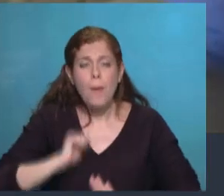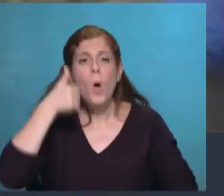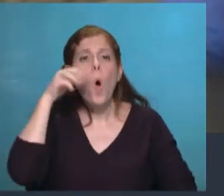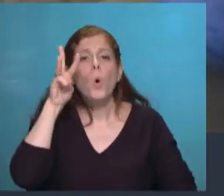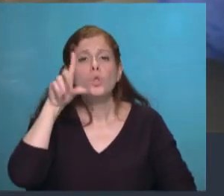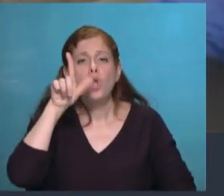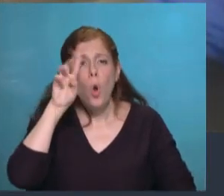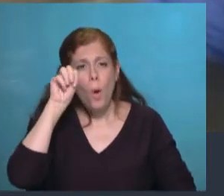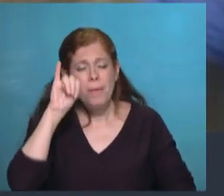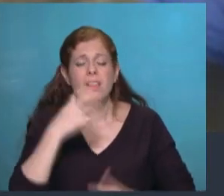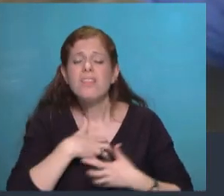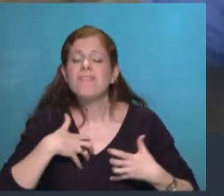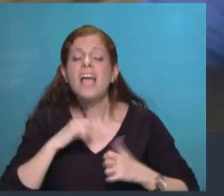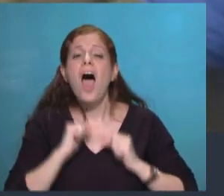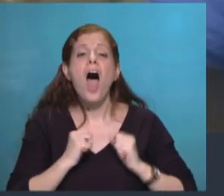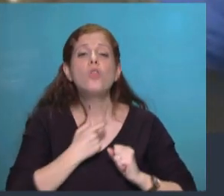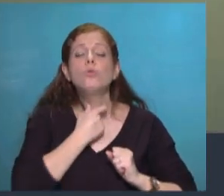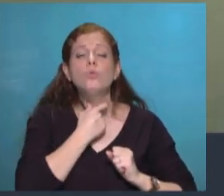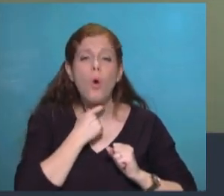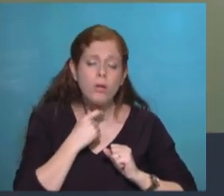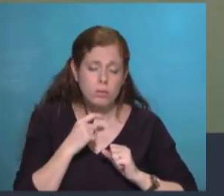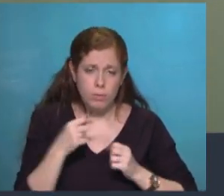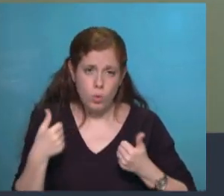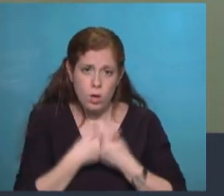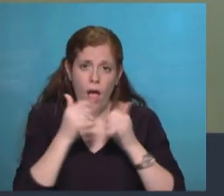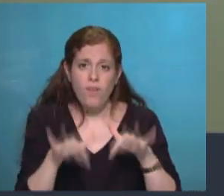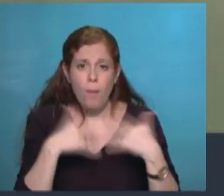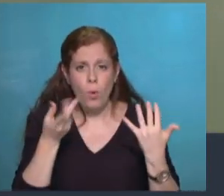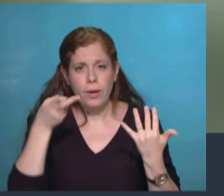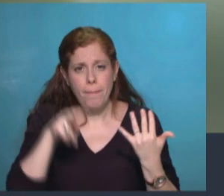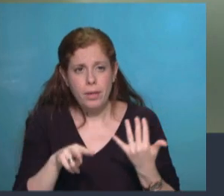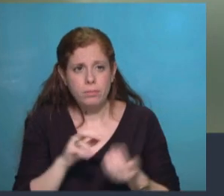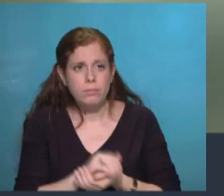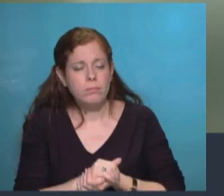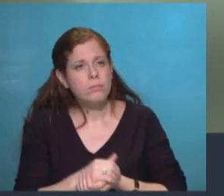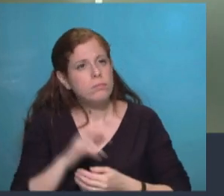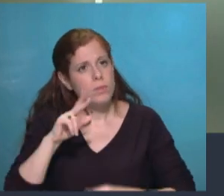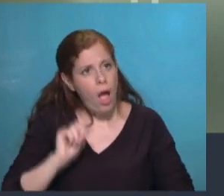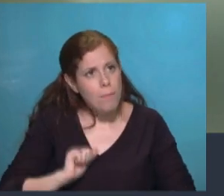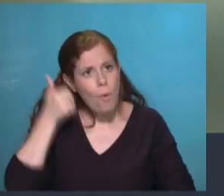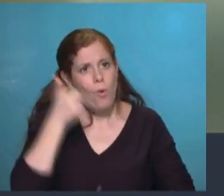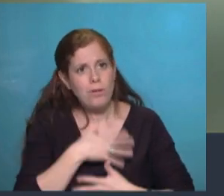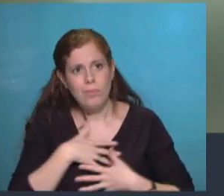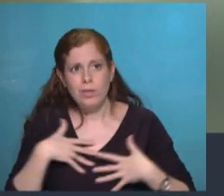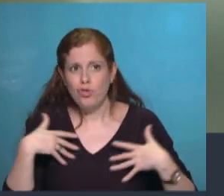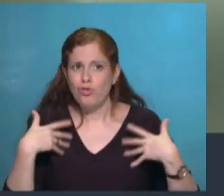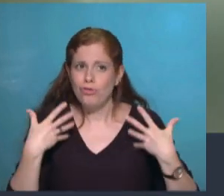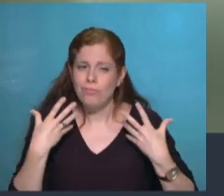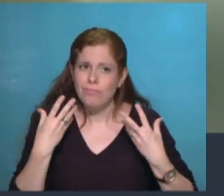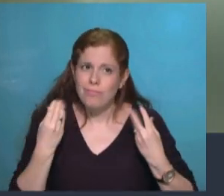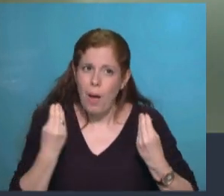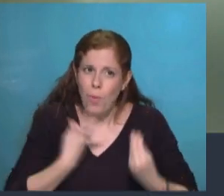אנושות בתאונה. הבוקר מת מפצעיו. כאח בכור, אני מרגיש המון המון אחריות כלפי שאר